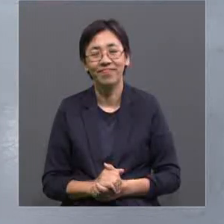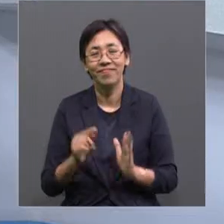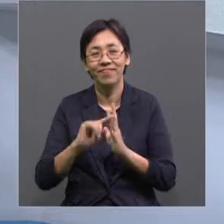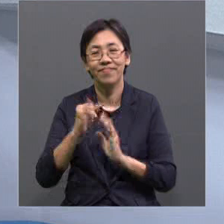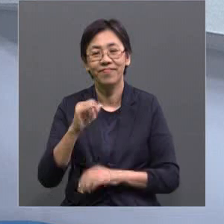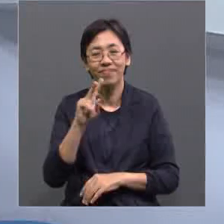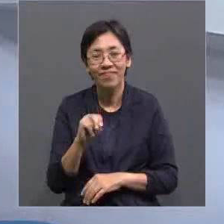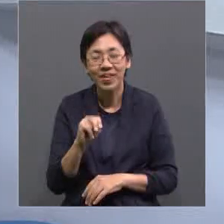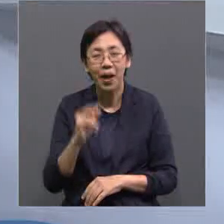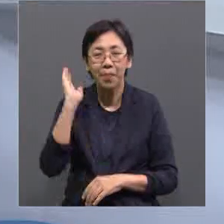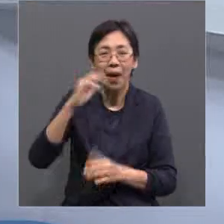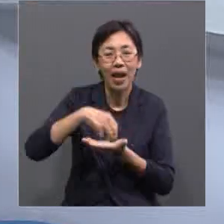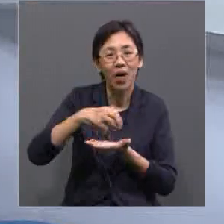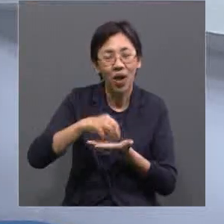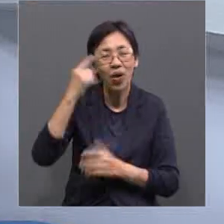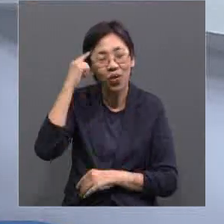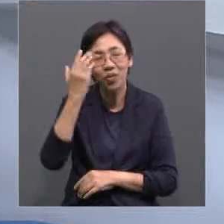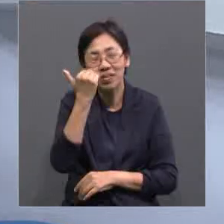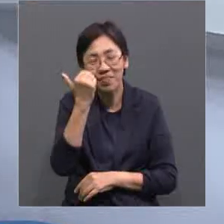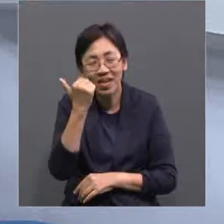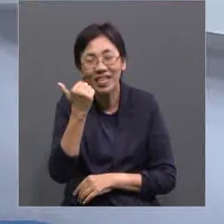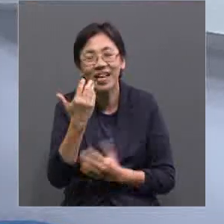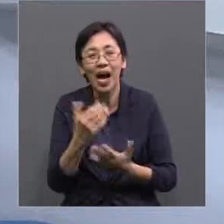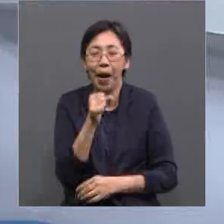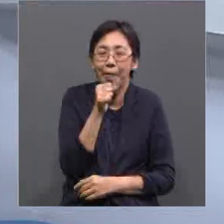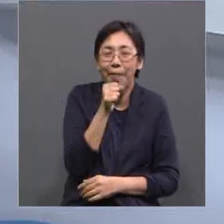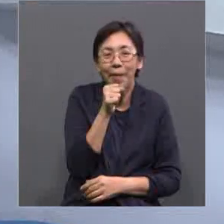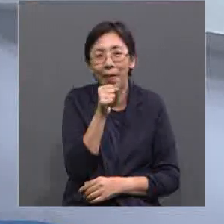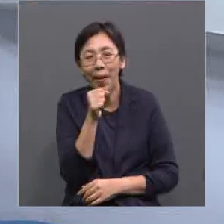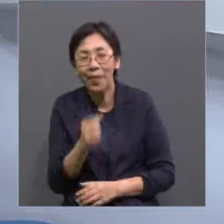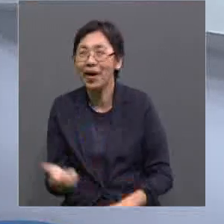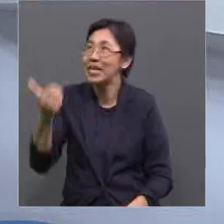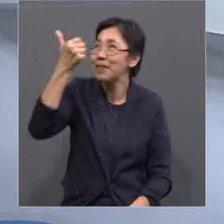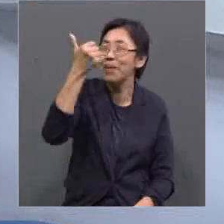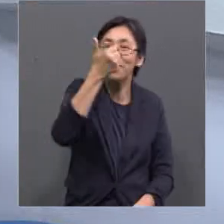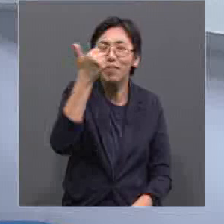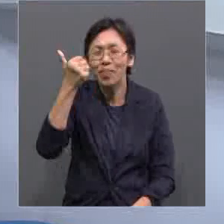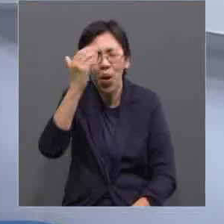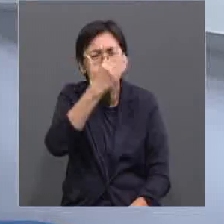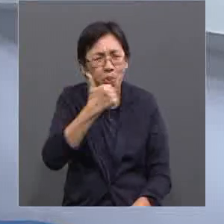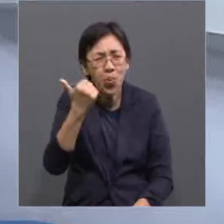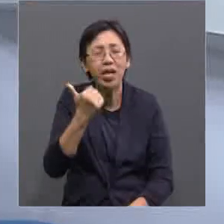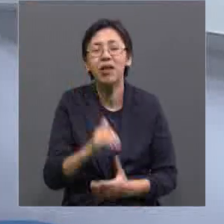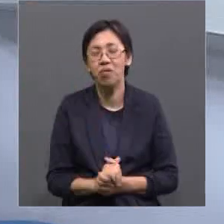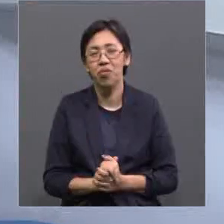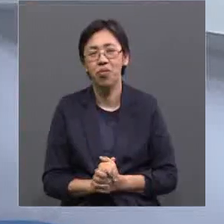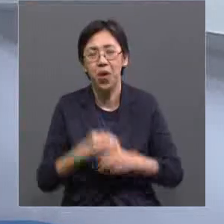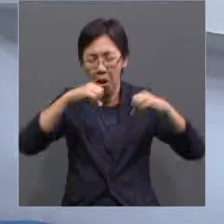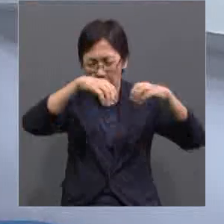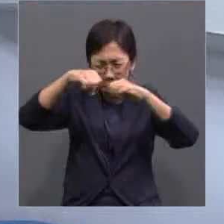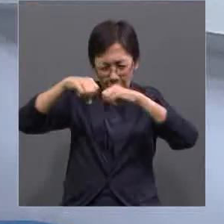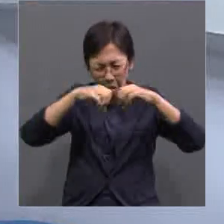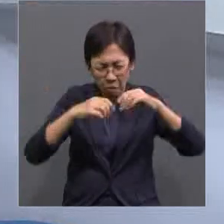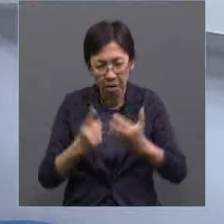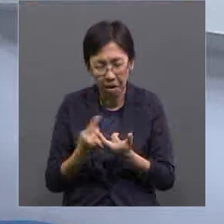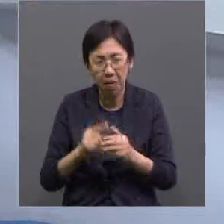ปิยดาชยาไหนโอ้โหเข้าใจแล้วแหละว่าทำไมถึงเพลินจะต้องยกมือถือมาเซลฟี่ มันสวยจริงๆนะ สวยจริงๆแล้วเขาบอกว่าประดับไฟล้านด